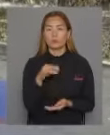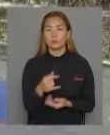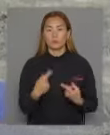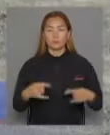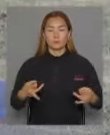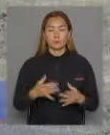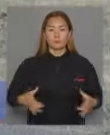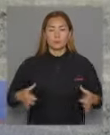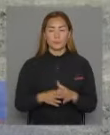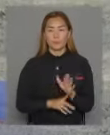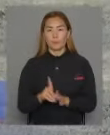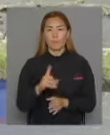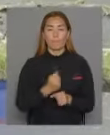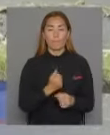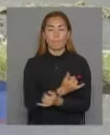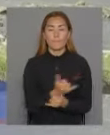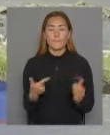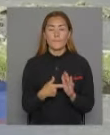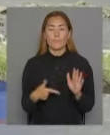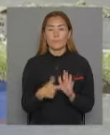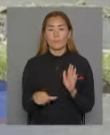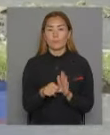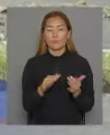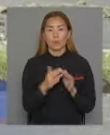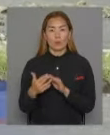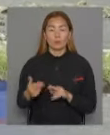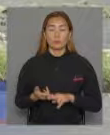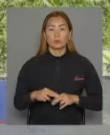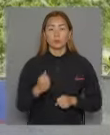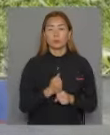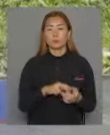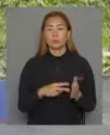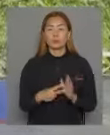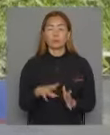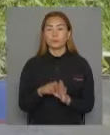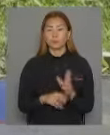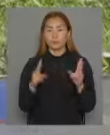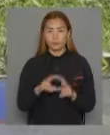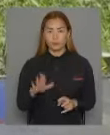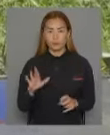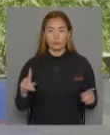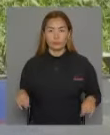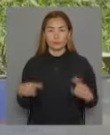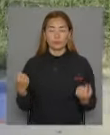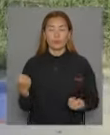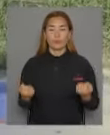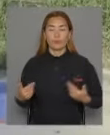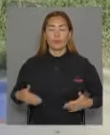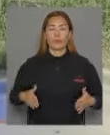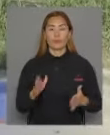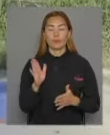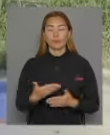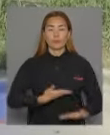нескольких микрорайонах начато благоустройство 76 домов. В рамках разработанного проекта предусмотрено восстановление автомобильных дорог